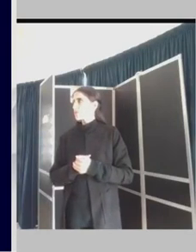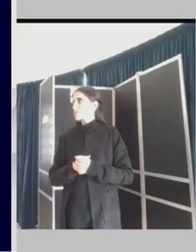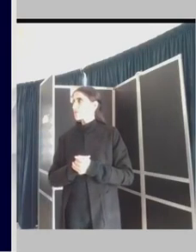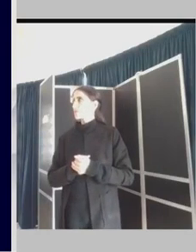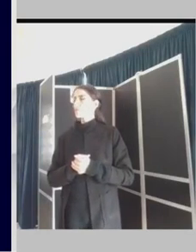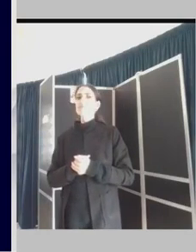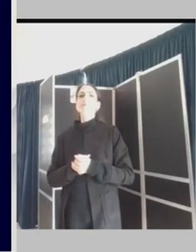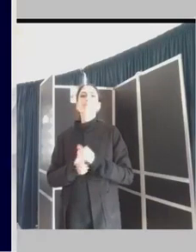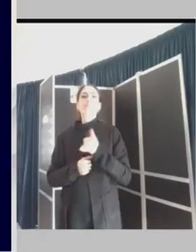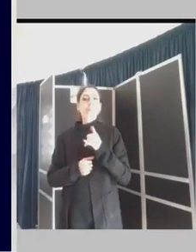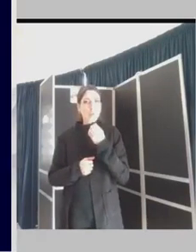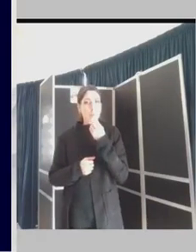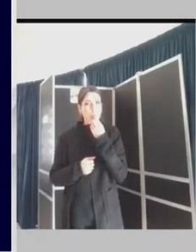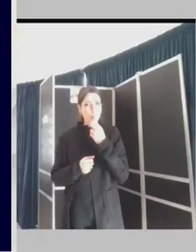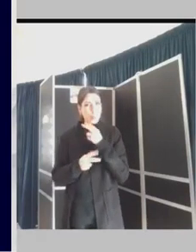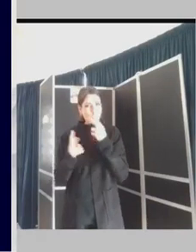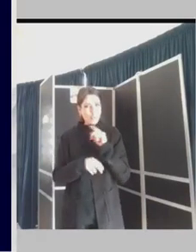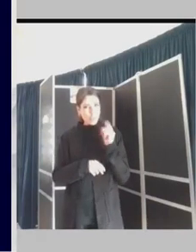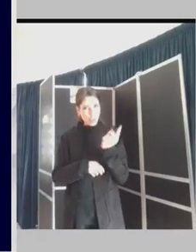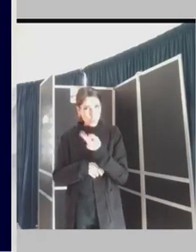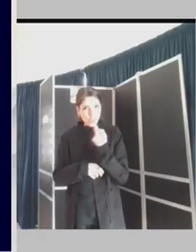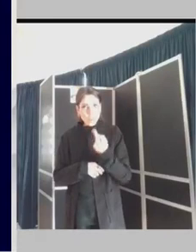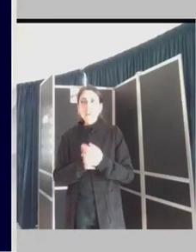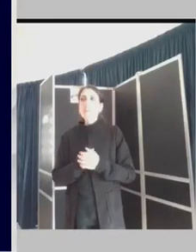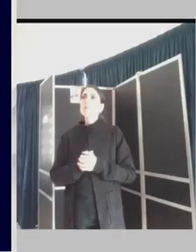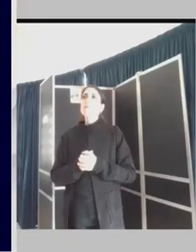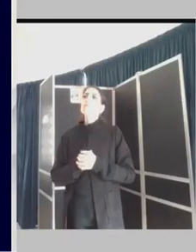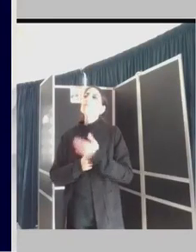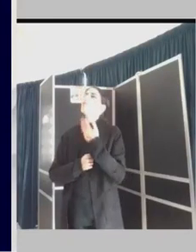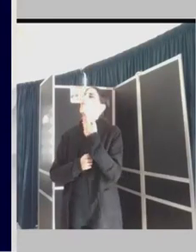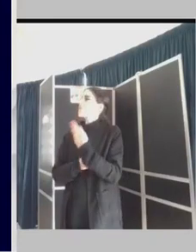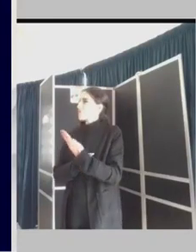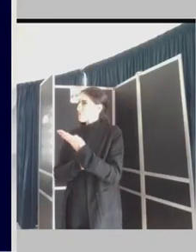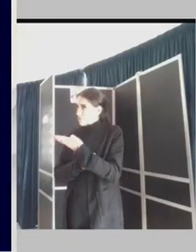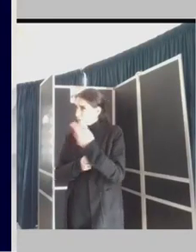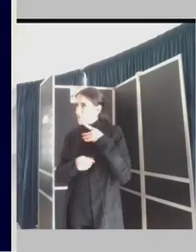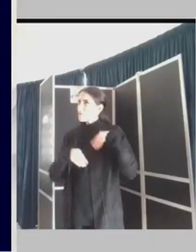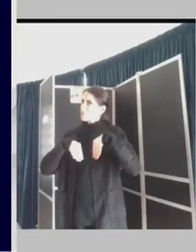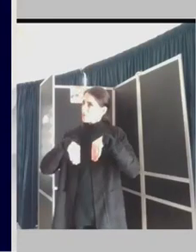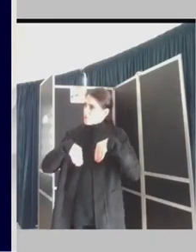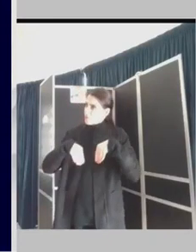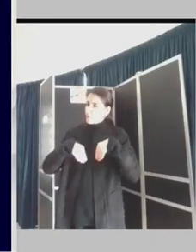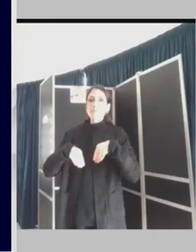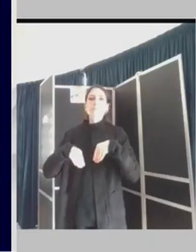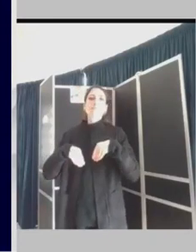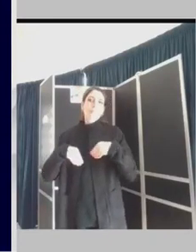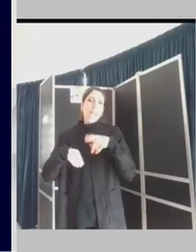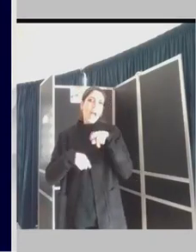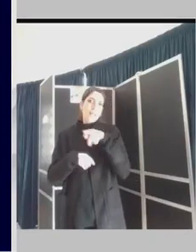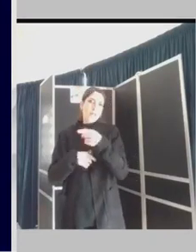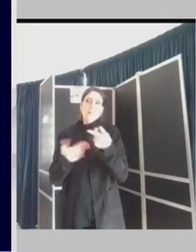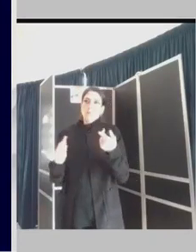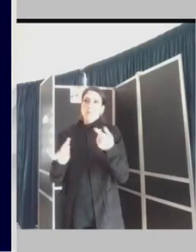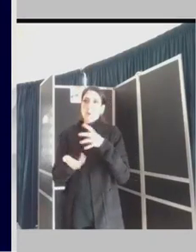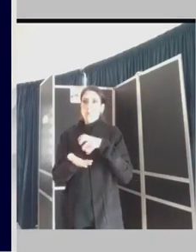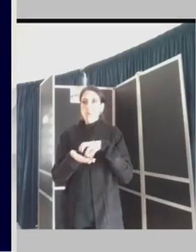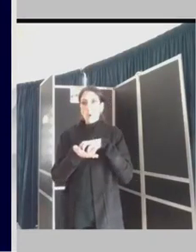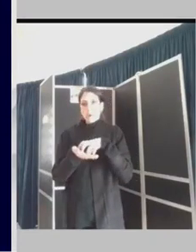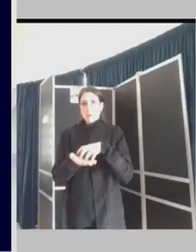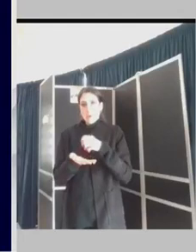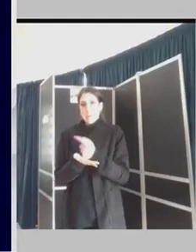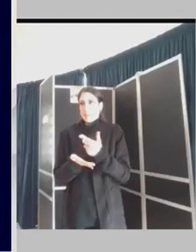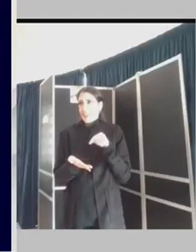Sì, buongiorno a tutti e grazie di aver partecipato e di aver dato un contributo importante a quella che è